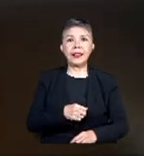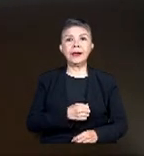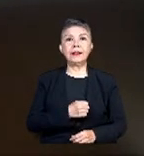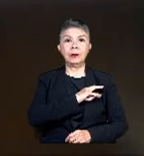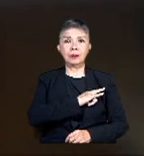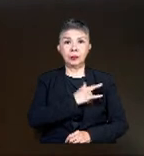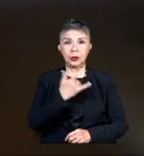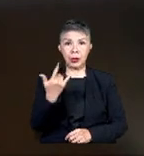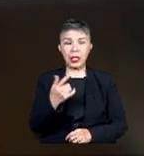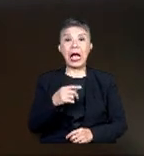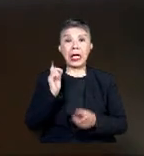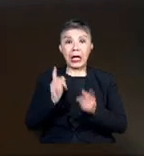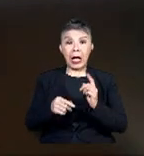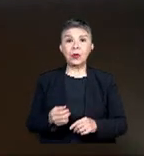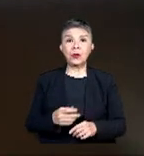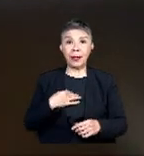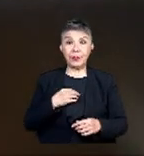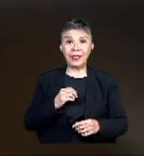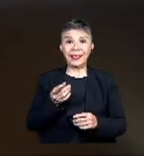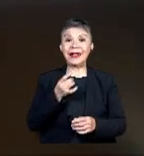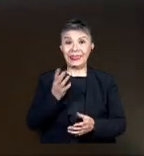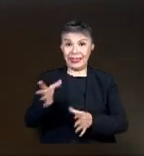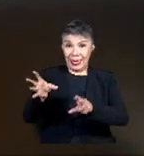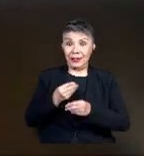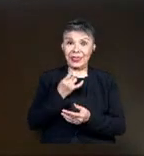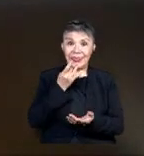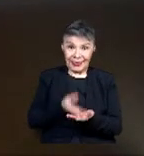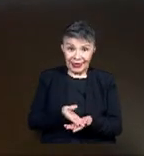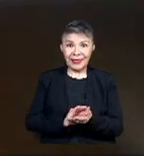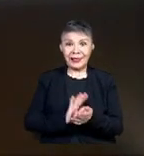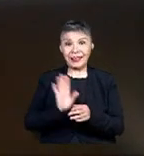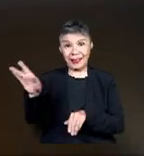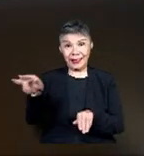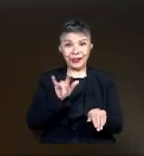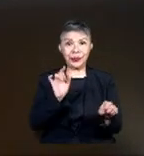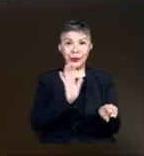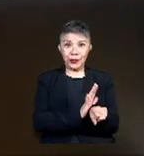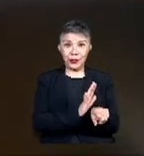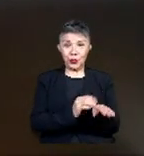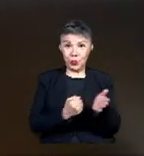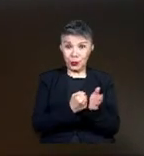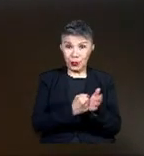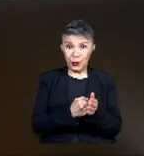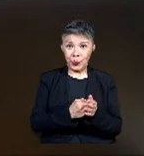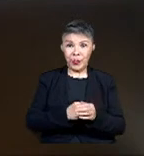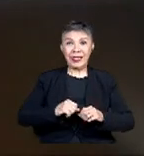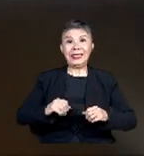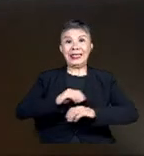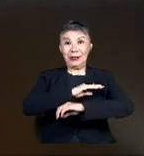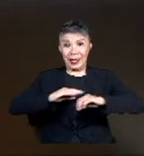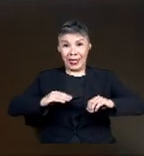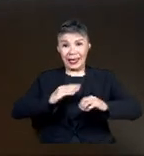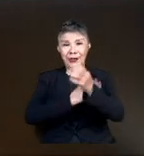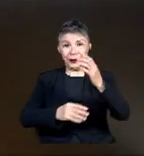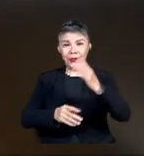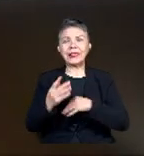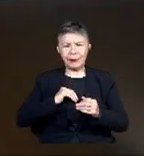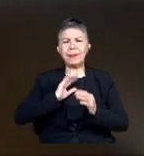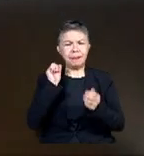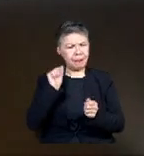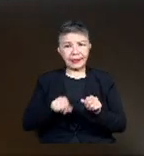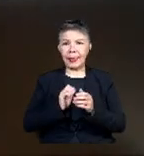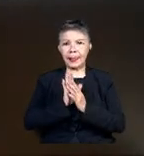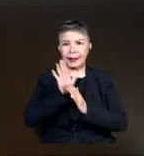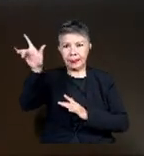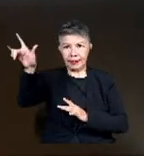kami diizinkan untuk hadir di sana, tentu kami akan hadir untuk mendukung aset-aset penyandang disabilitas. Iya,